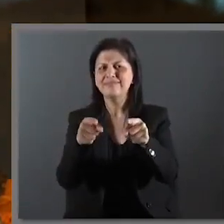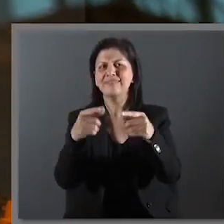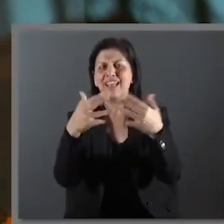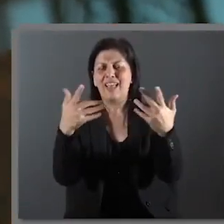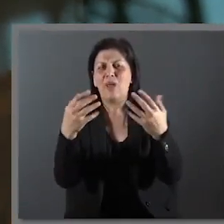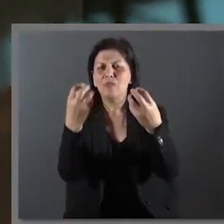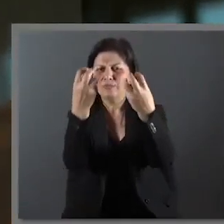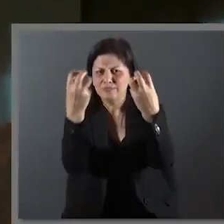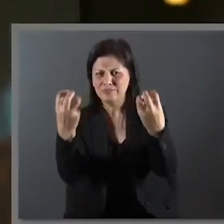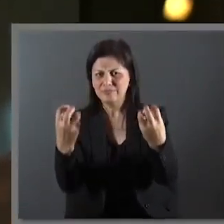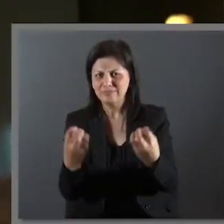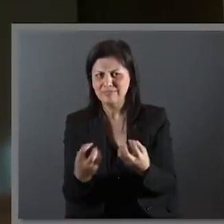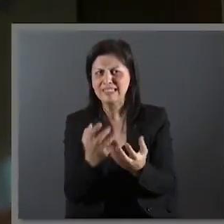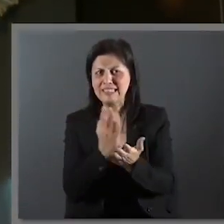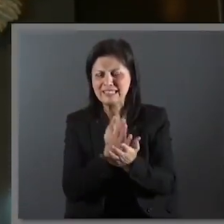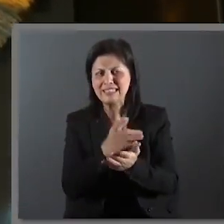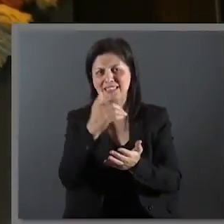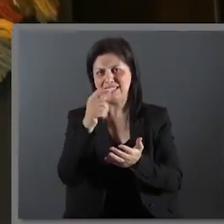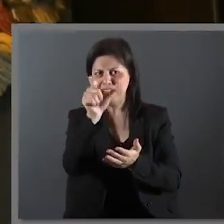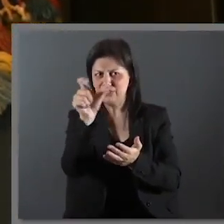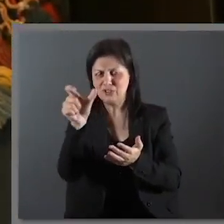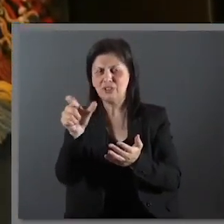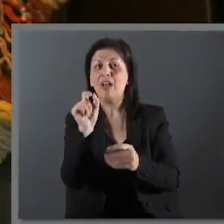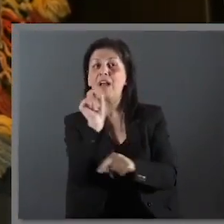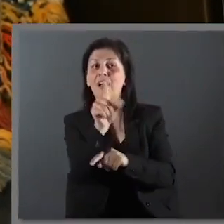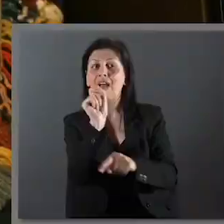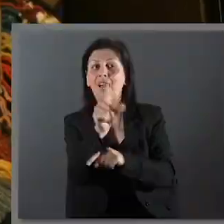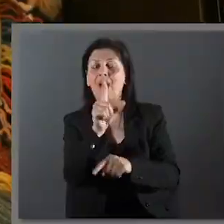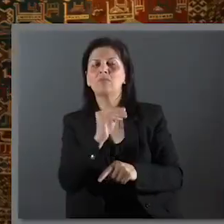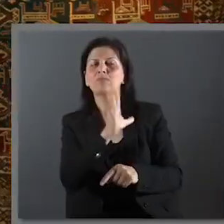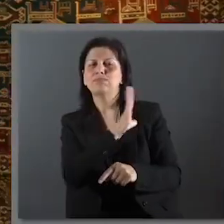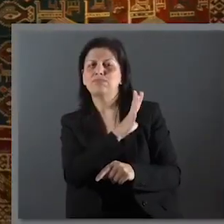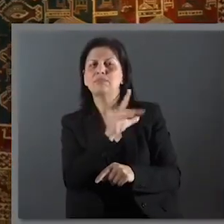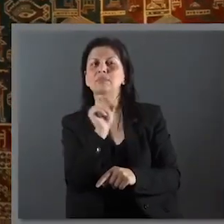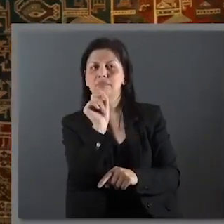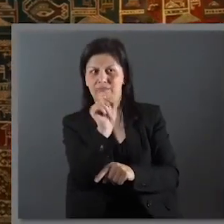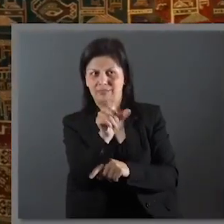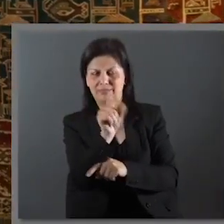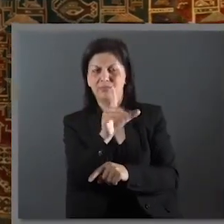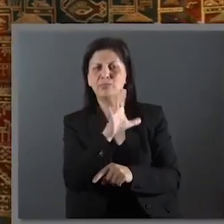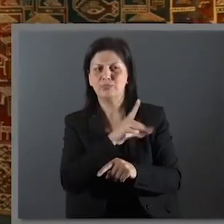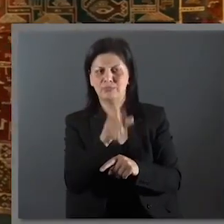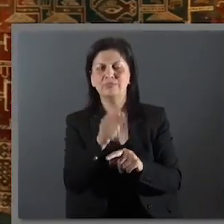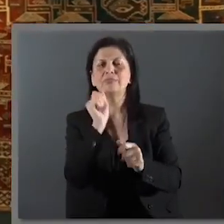yəhər üstünü əsasən imkanlı insanlar sifarişlə toxuddururlar.